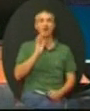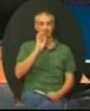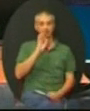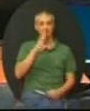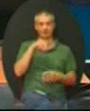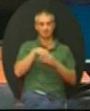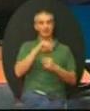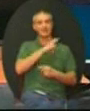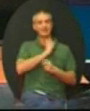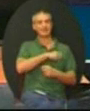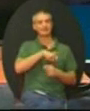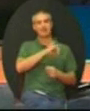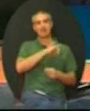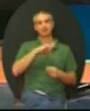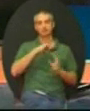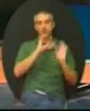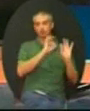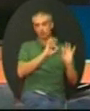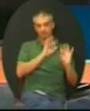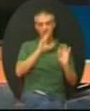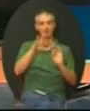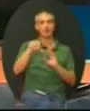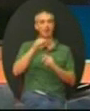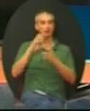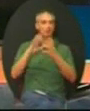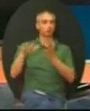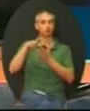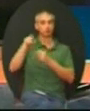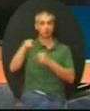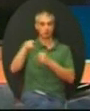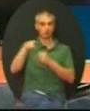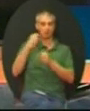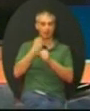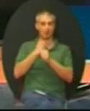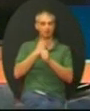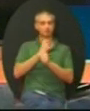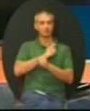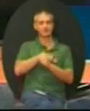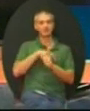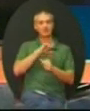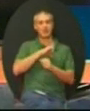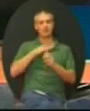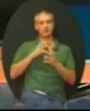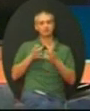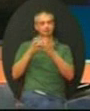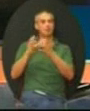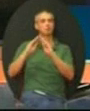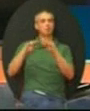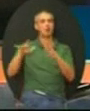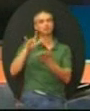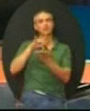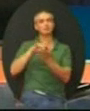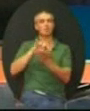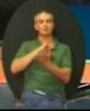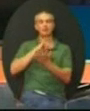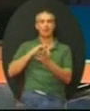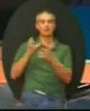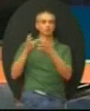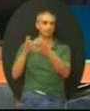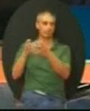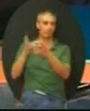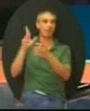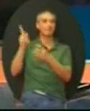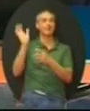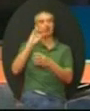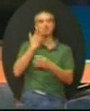עם עירייה עצמאית שלה עם כל הסמכויות, לקחת את אותם שכונות, לעשות מהם עירייה עצמאית או מועצה מקומית עצמאית, עדיין גם